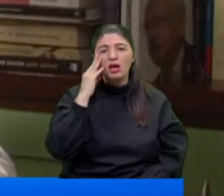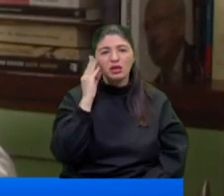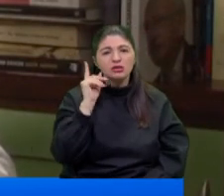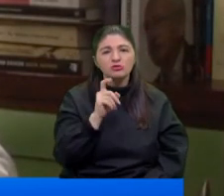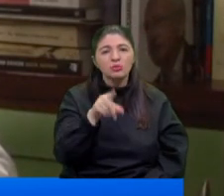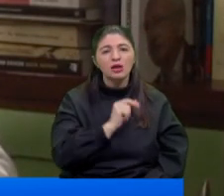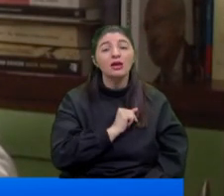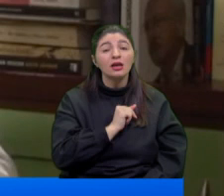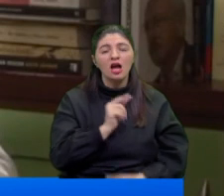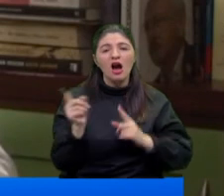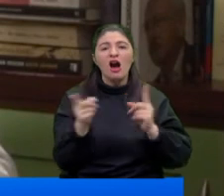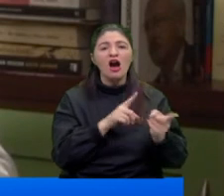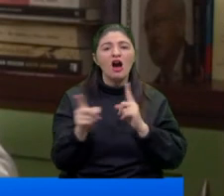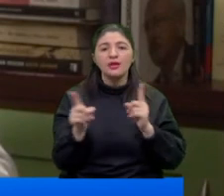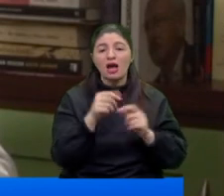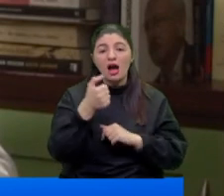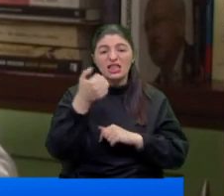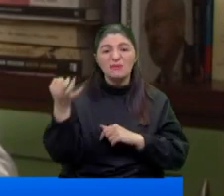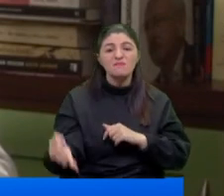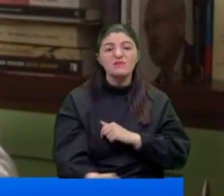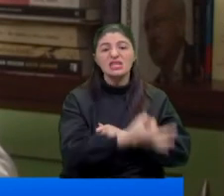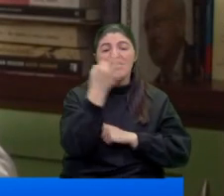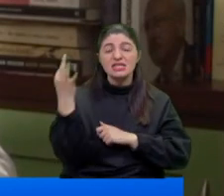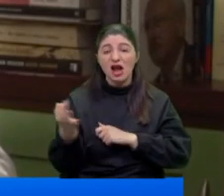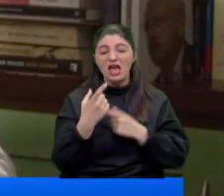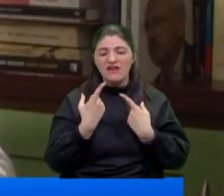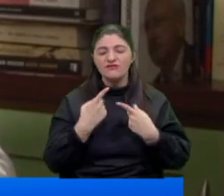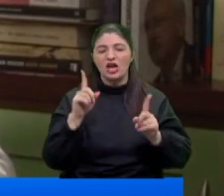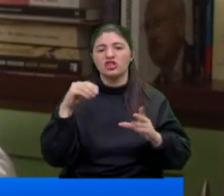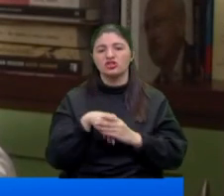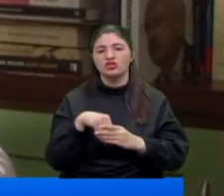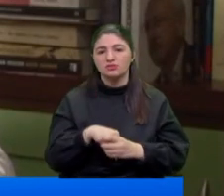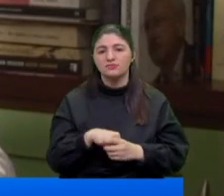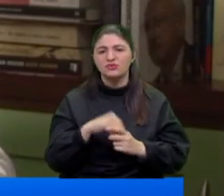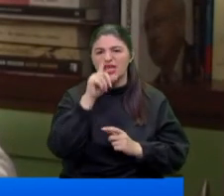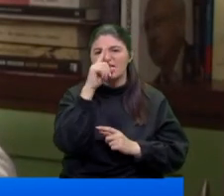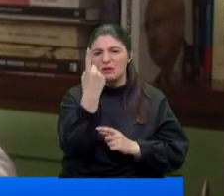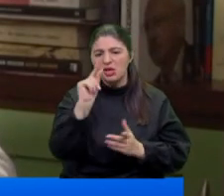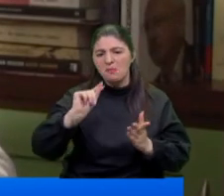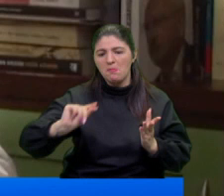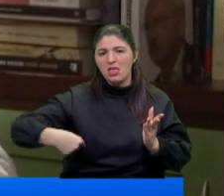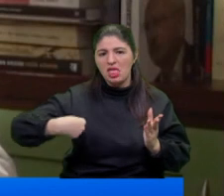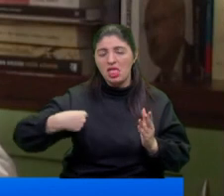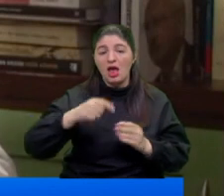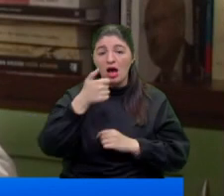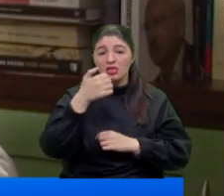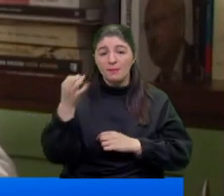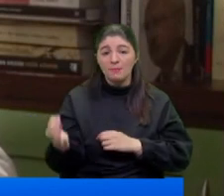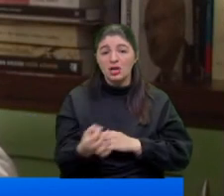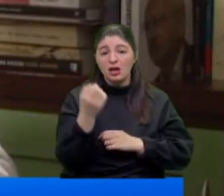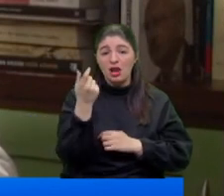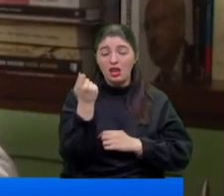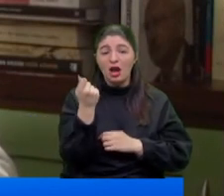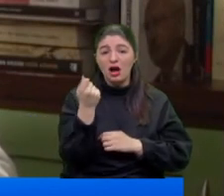Anladınız mı aradaki altın milyarlık fark için tek bir imza ile 6